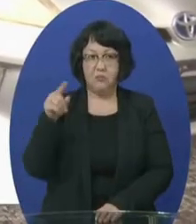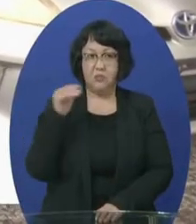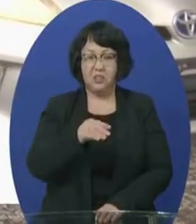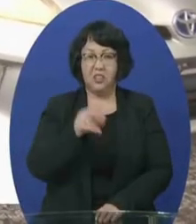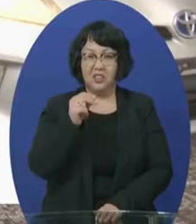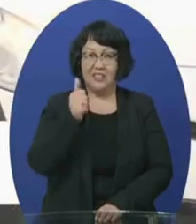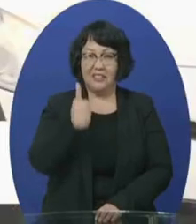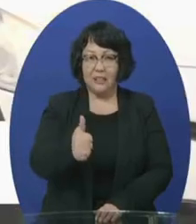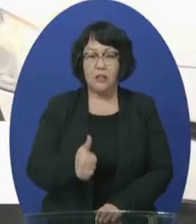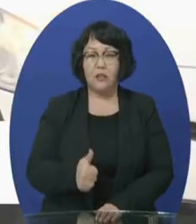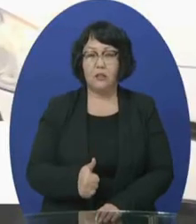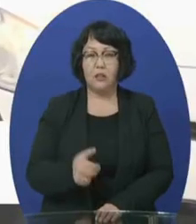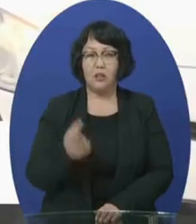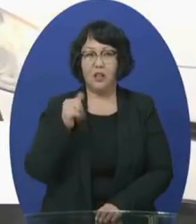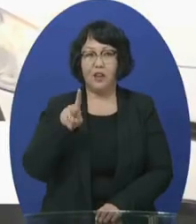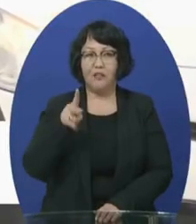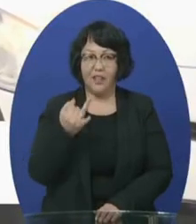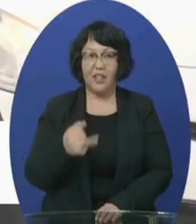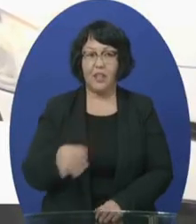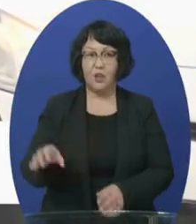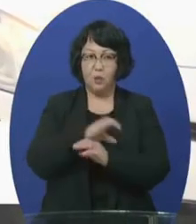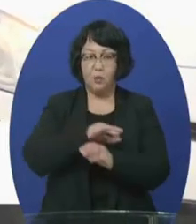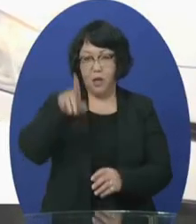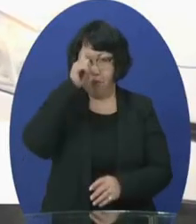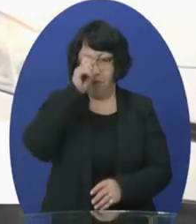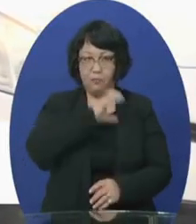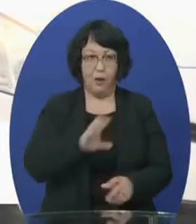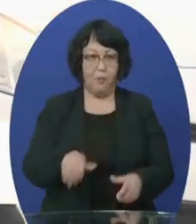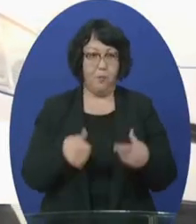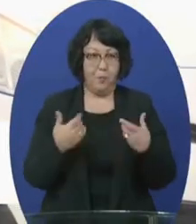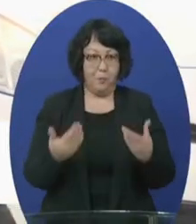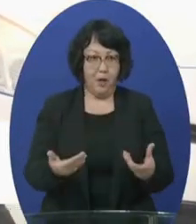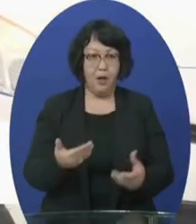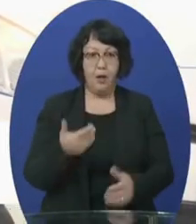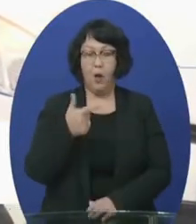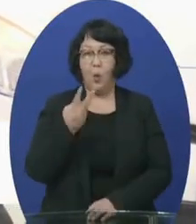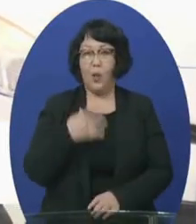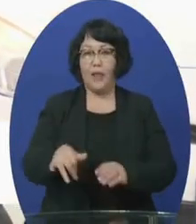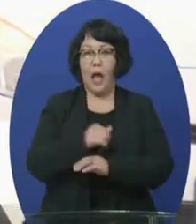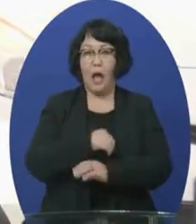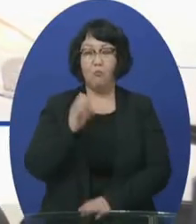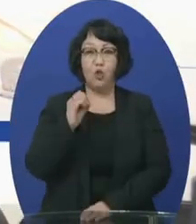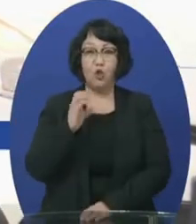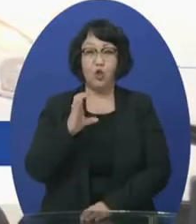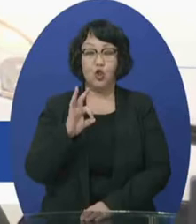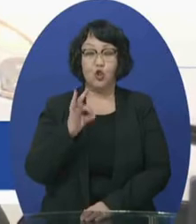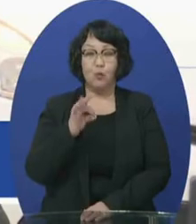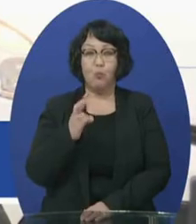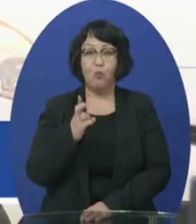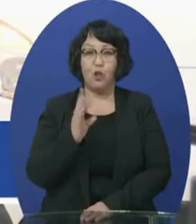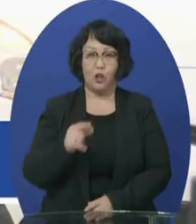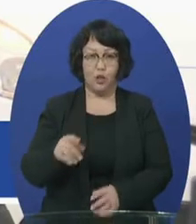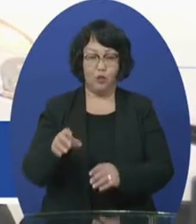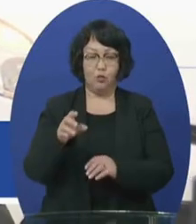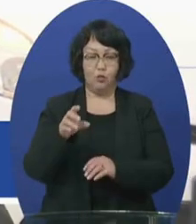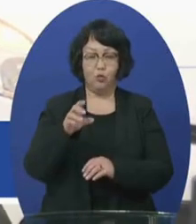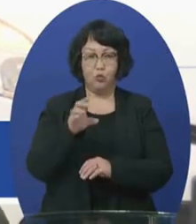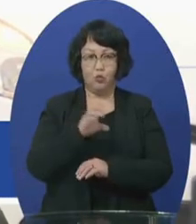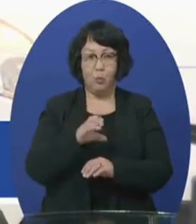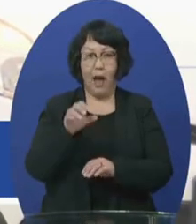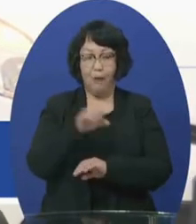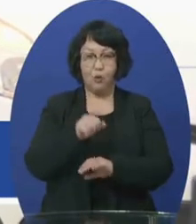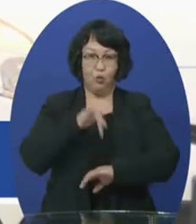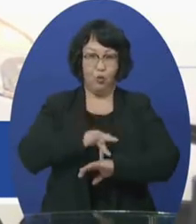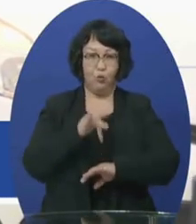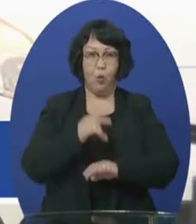сумын эмнэлэгт очиж байгаа. За мөн одоо Говь-Алтай аймгийн Есөнбулаг сум буюу хүн амын гол төвлөрсөн аймгийн төвд дээр бол бас 3